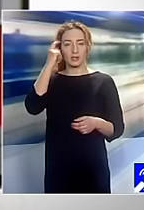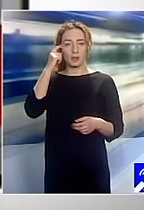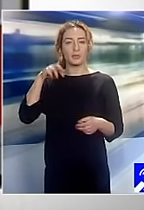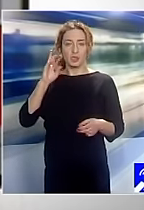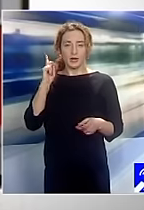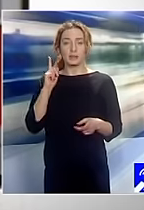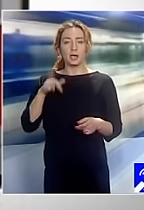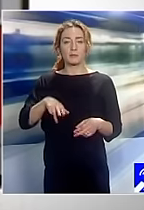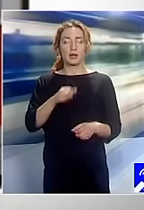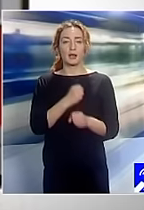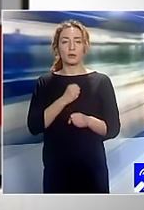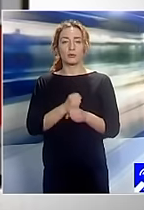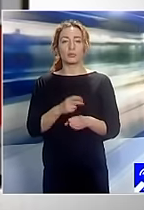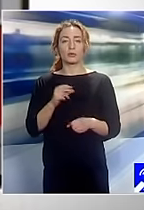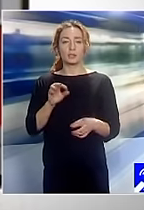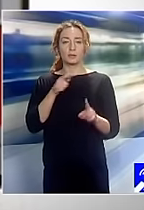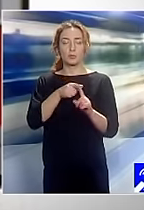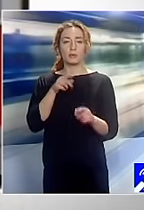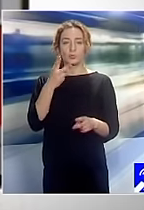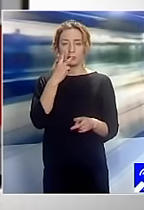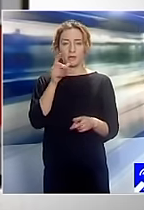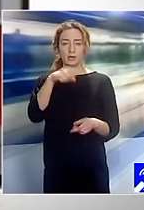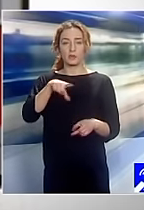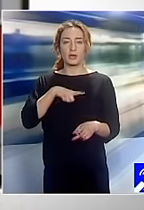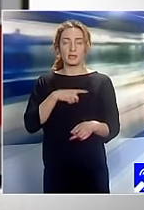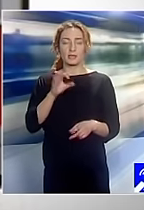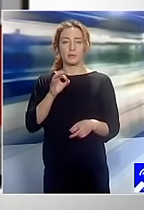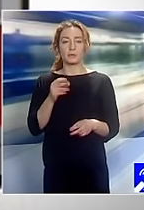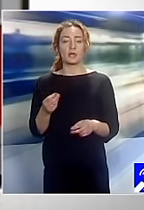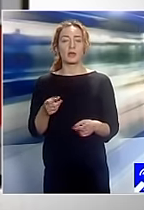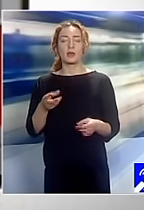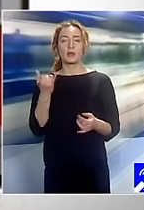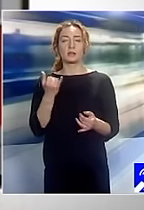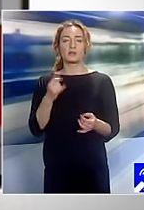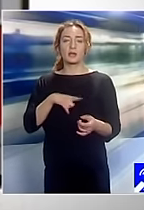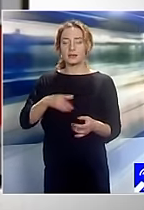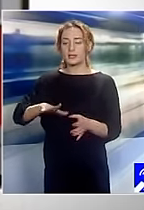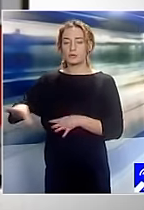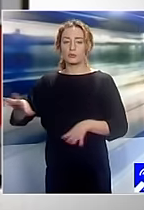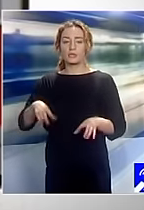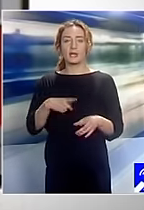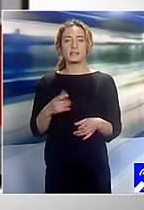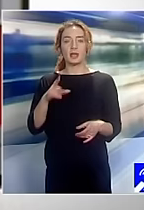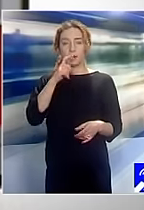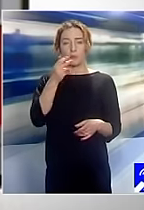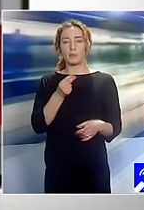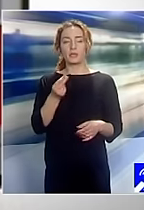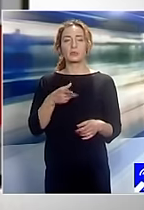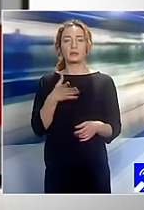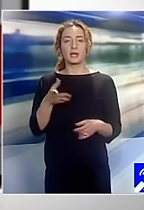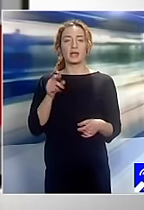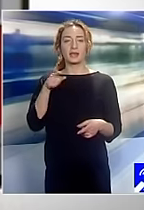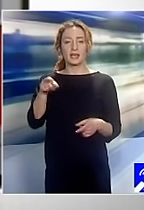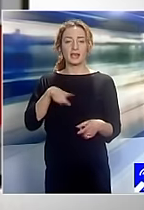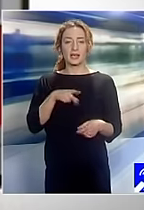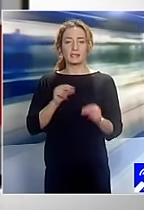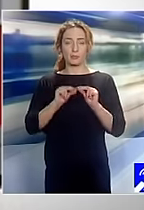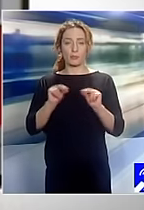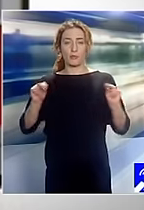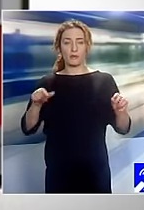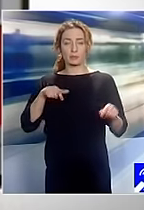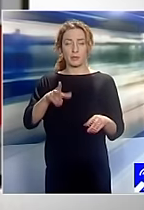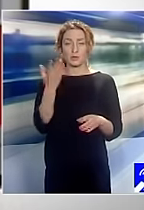lucru. Din punctul lor de vedere este foarte bine, din punct de vedere a celor din jur este foarte rău, în sensul că dacă el este profesor și merge la școală,